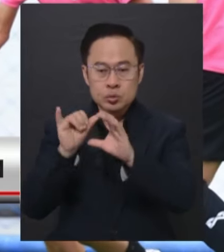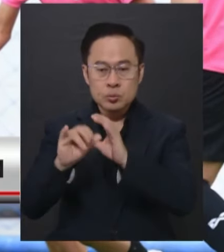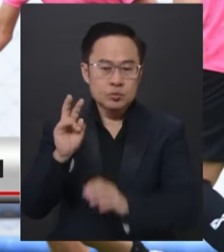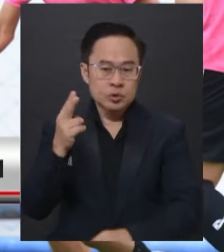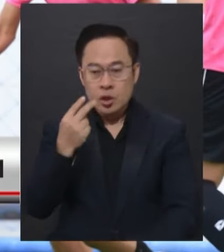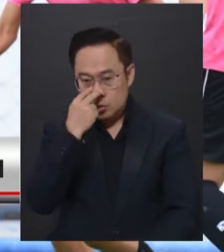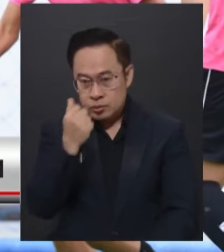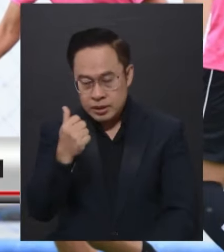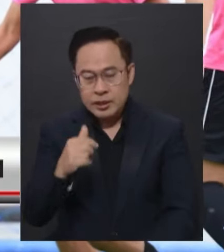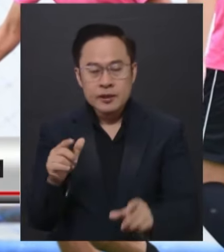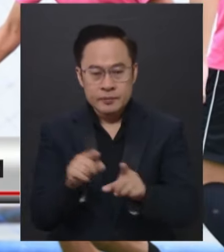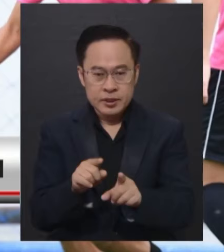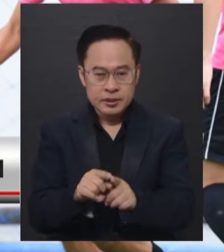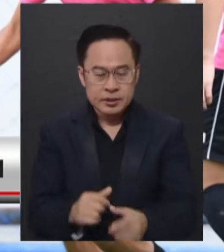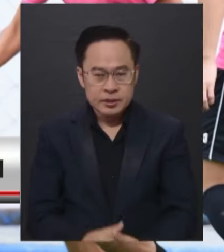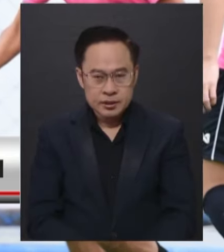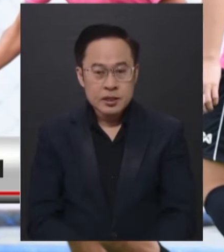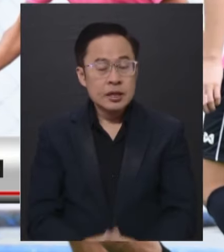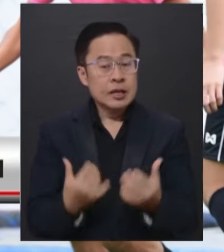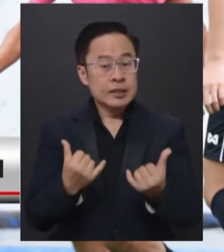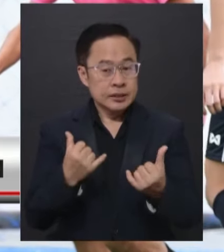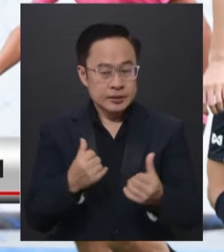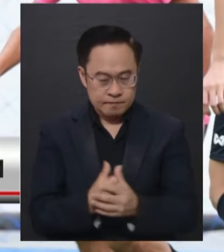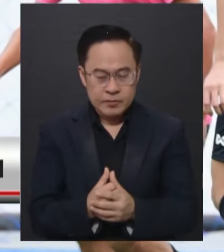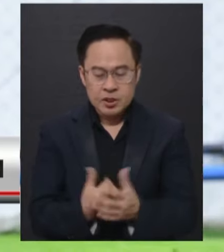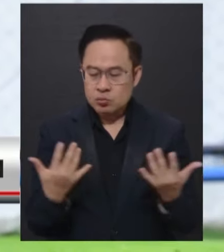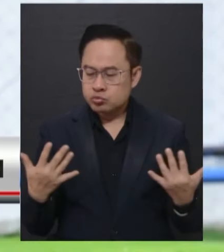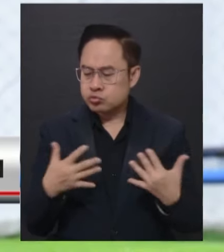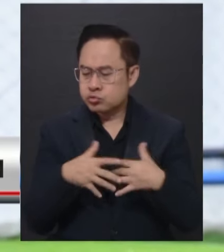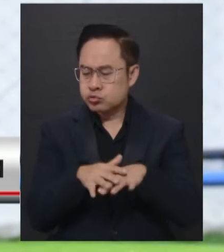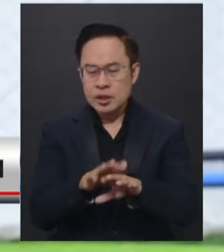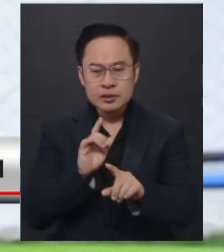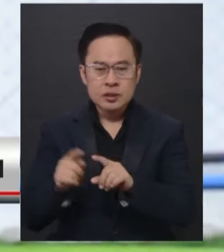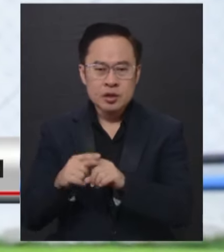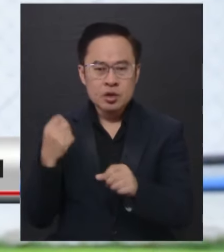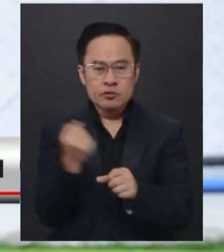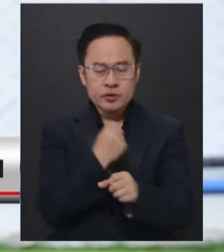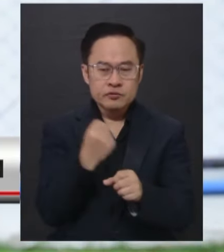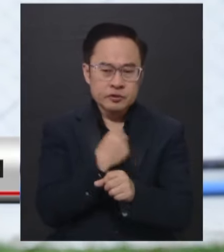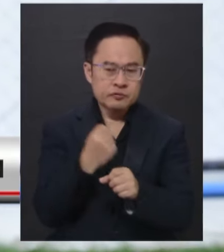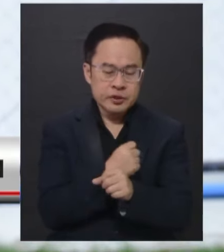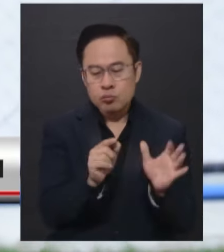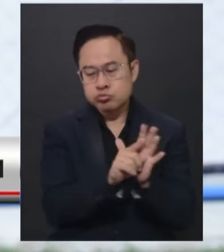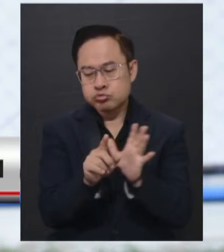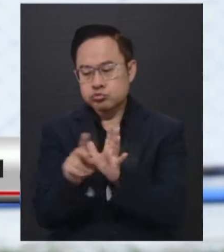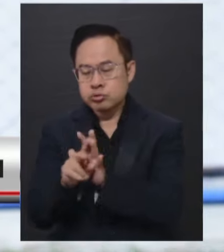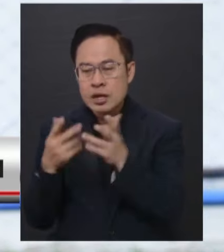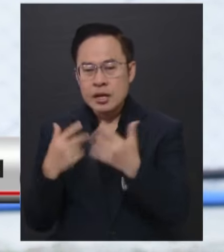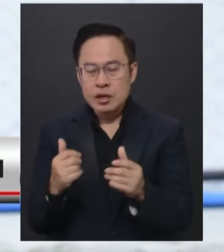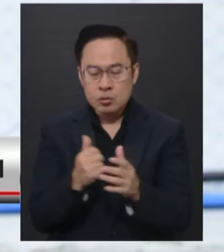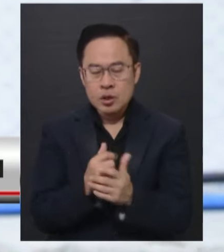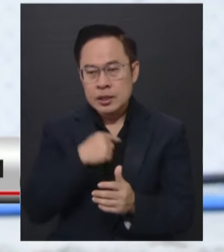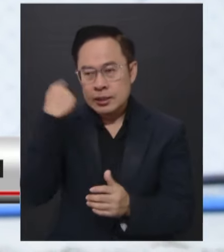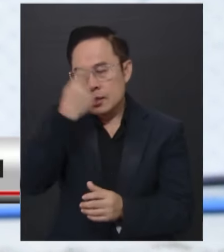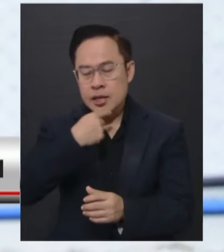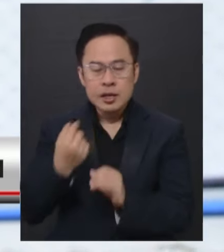วย ก็ชุดนี้ถือว่าเป็นชุดที่น่าจะเข้าขากันมากที่สุดแล้วนะมีการเก็บตัวกันมาหลายรอบด้วยกันแล้วก็น่าจะคุ้นเคยกันเอง